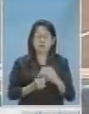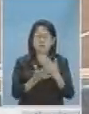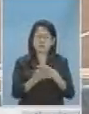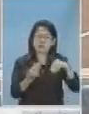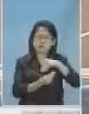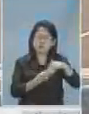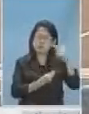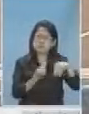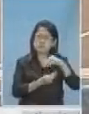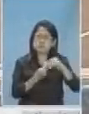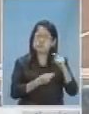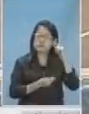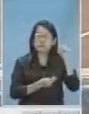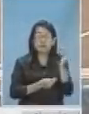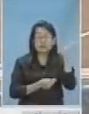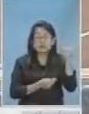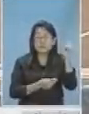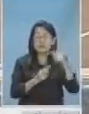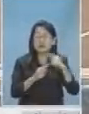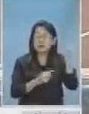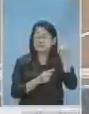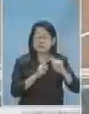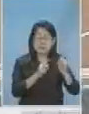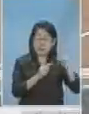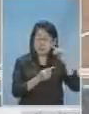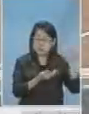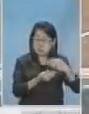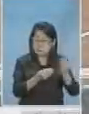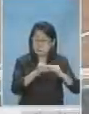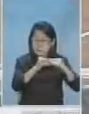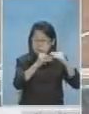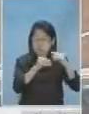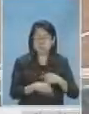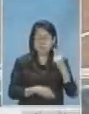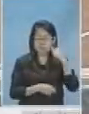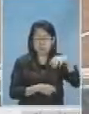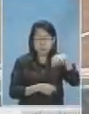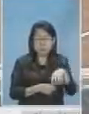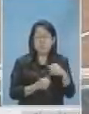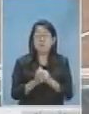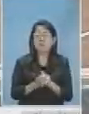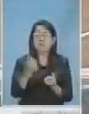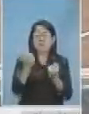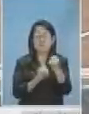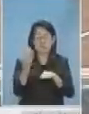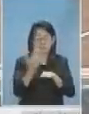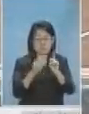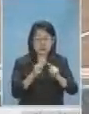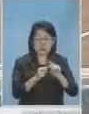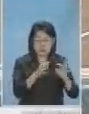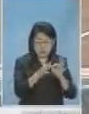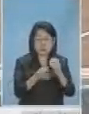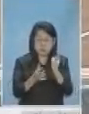ที่ยวงบที่เกี่ยวข้องกับกรมทางหลวงที่เข้าไปสู่แหล่งท่องเที่ยวต้องมีมากกว่านี้นะครับแต่พอผมไปดูรายละเอียดครับท่านประธ